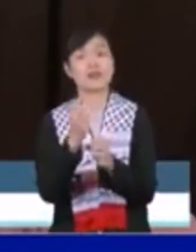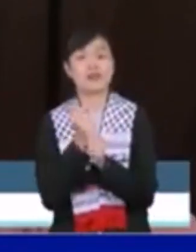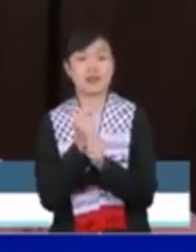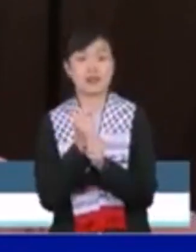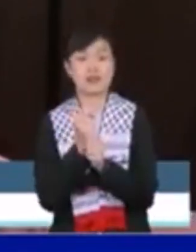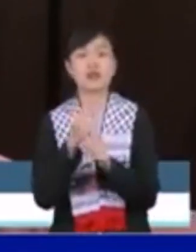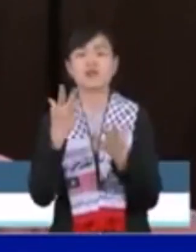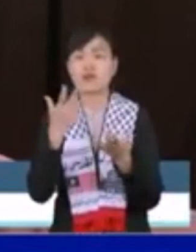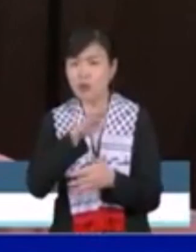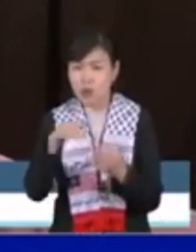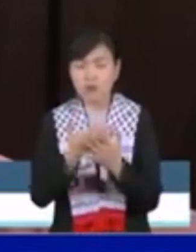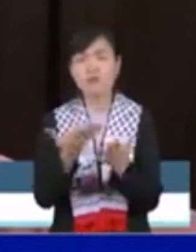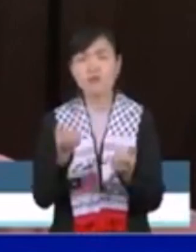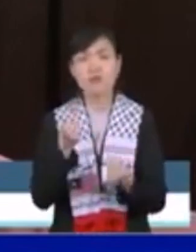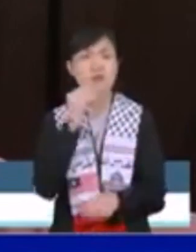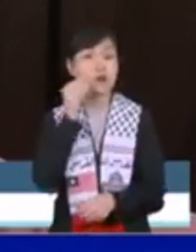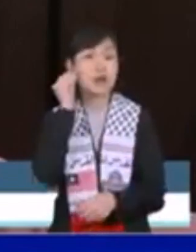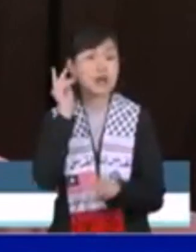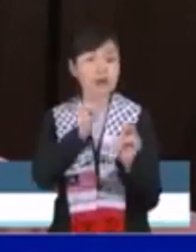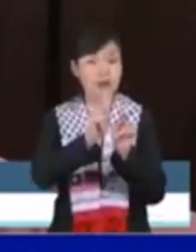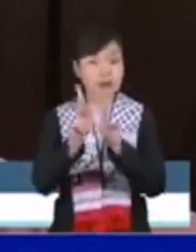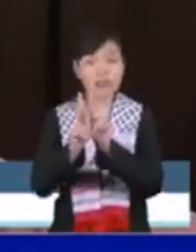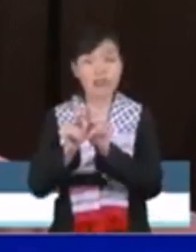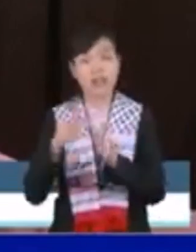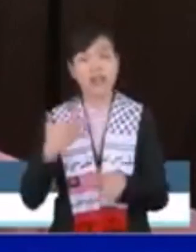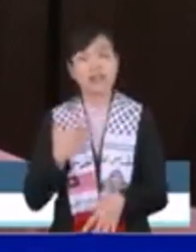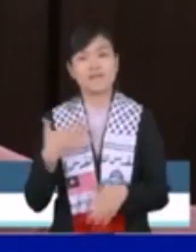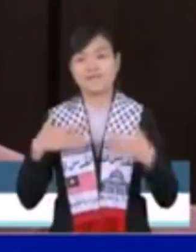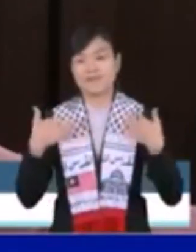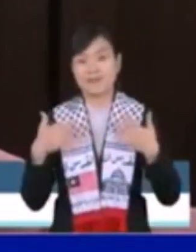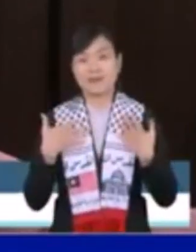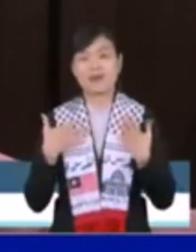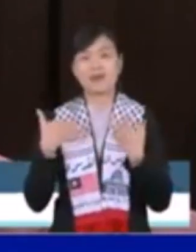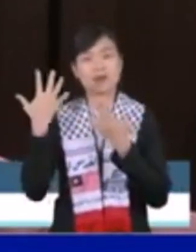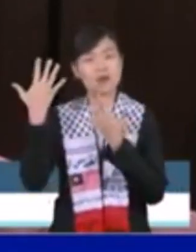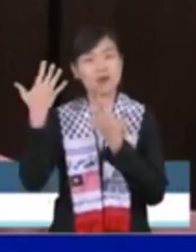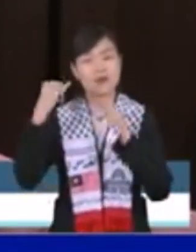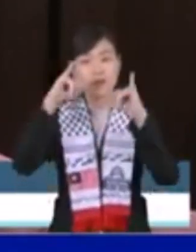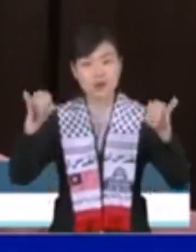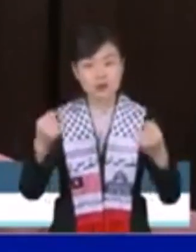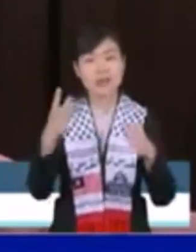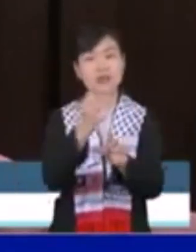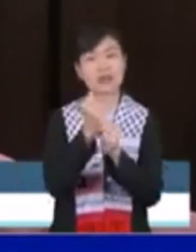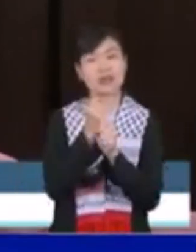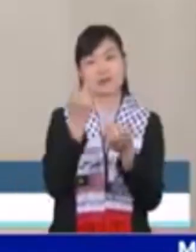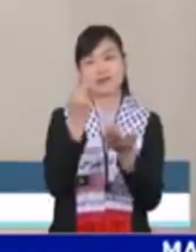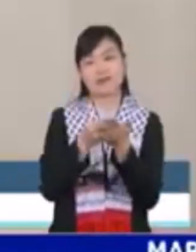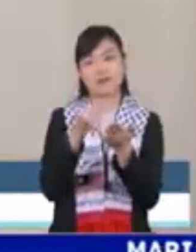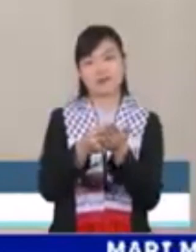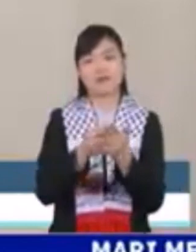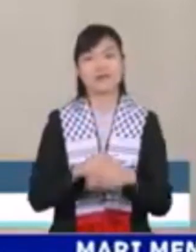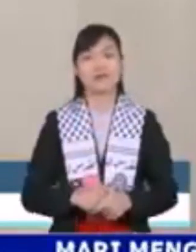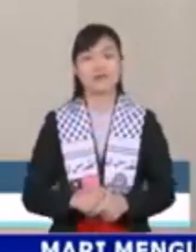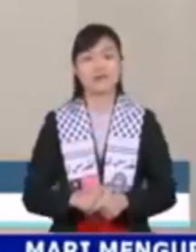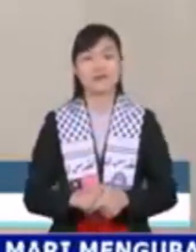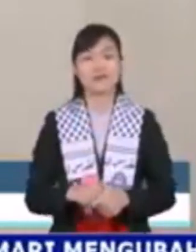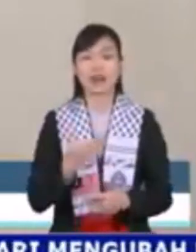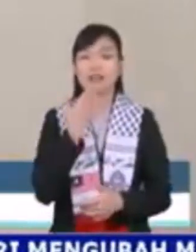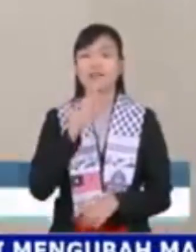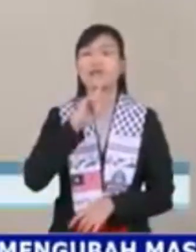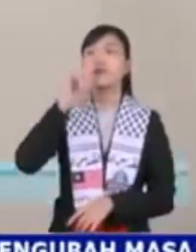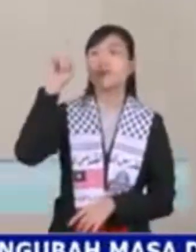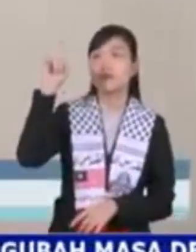kampung apa semua, memang memerlukan duit lah. Jadi saya memang tak sabar untuk tunggu Jumaat ini untuk dapatkan duit bantuan tu.